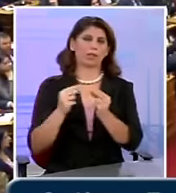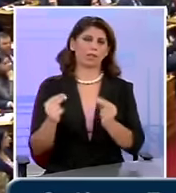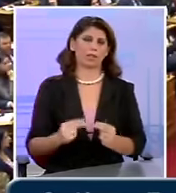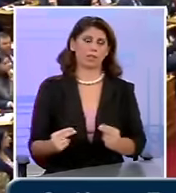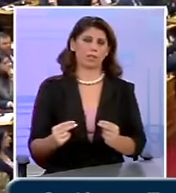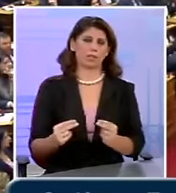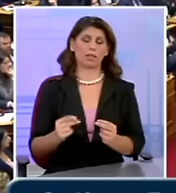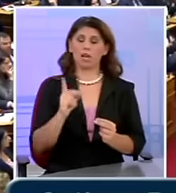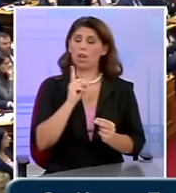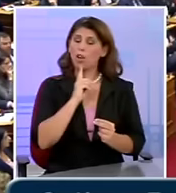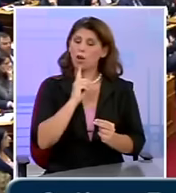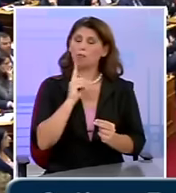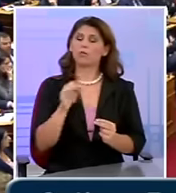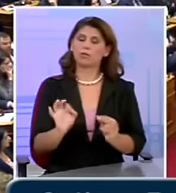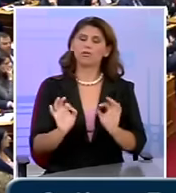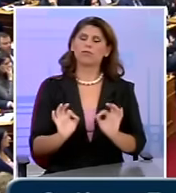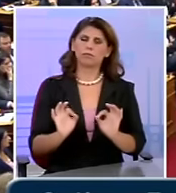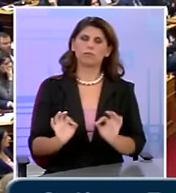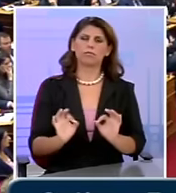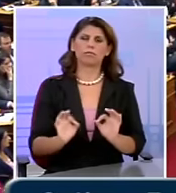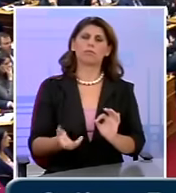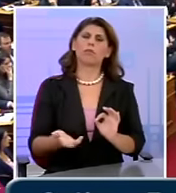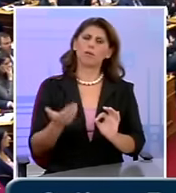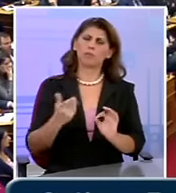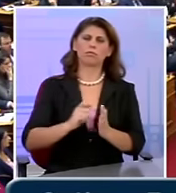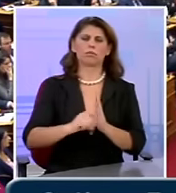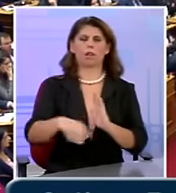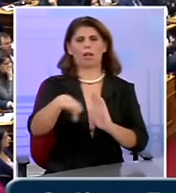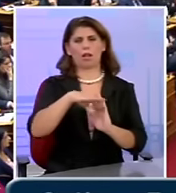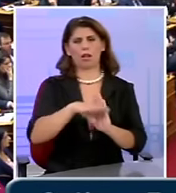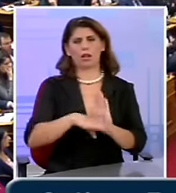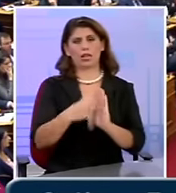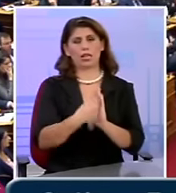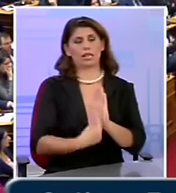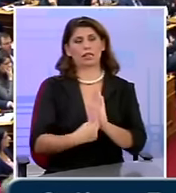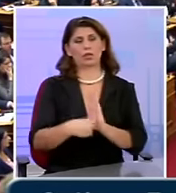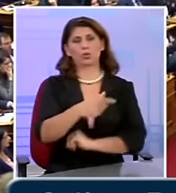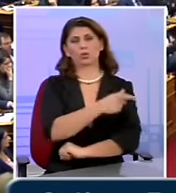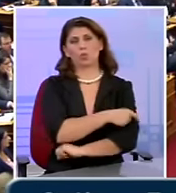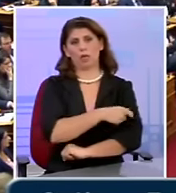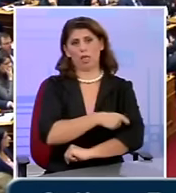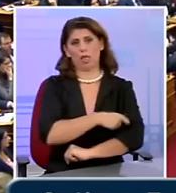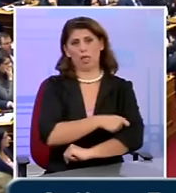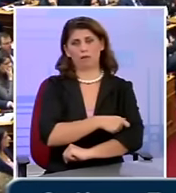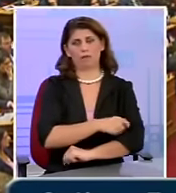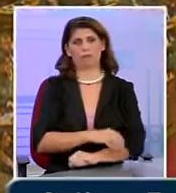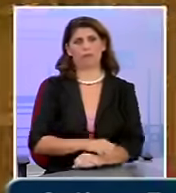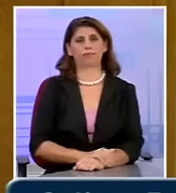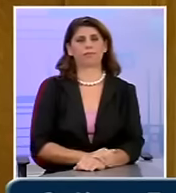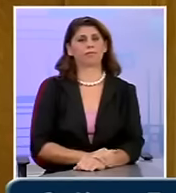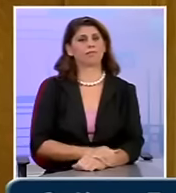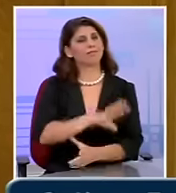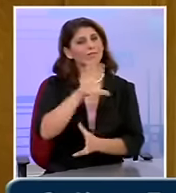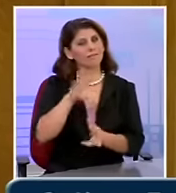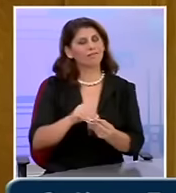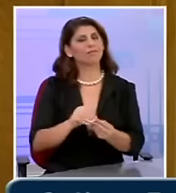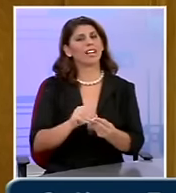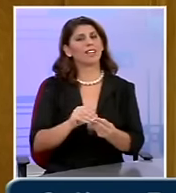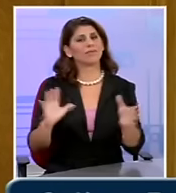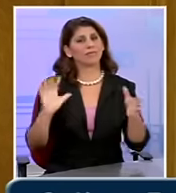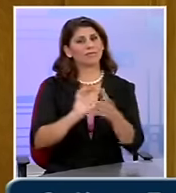με τους προκαθορισμένους κανόνες και κριτήρια των Ηνωμένων Εθνών. Αυτά μας ενώνουν στον τομέα της